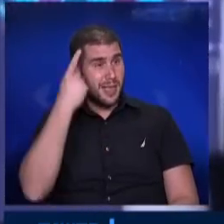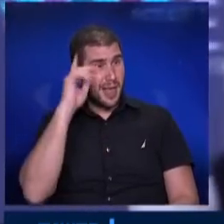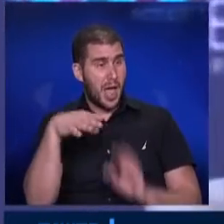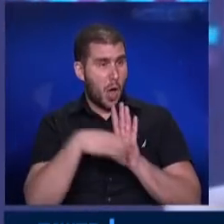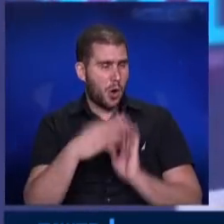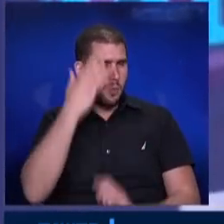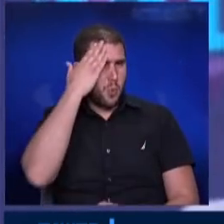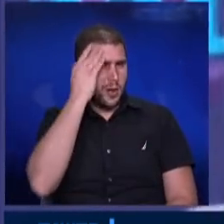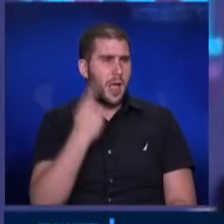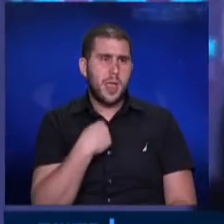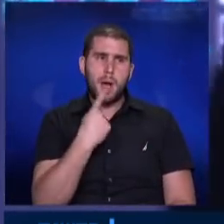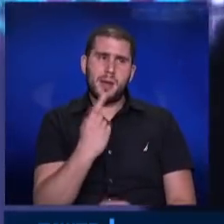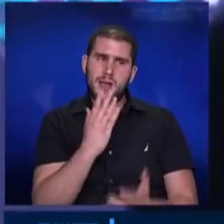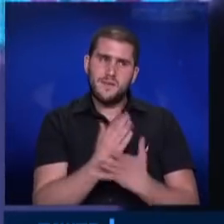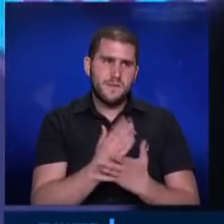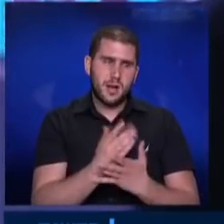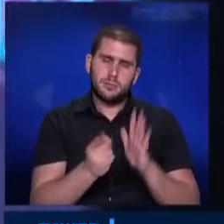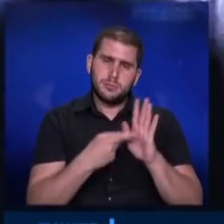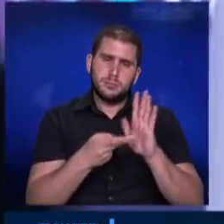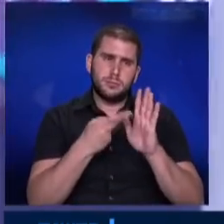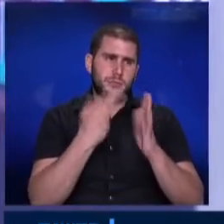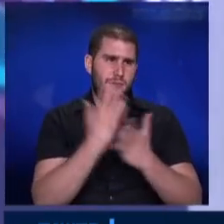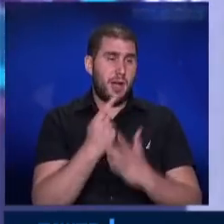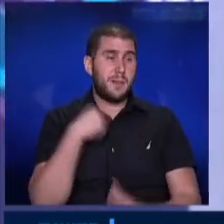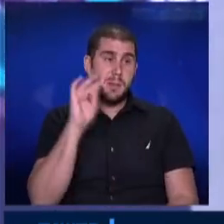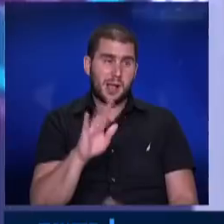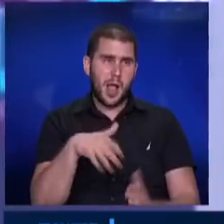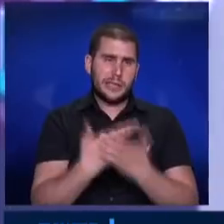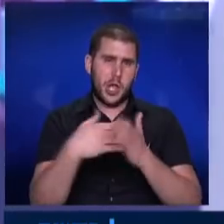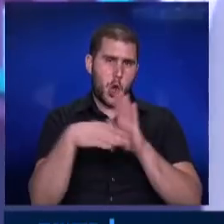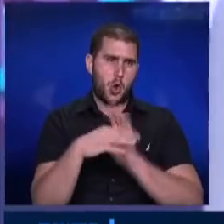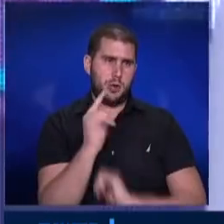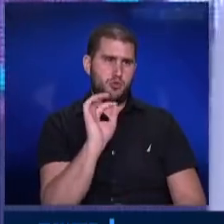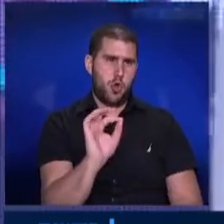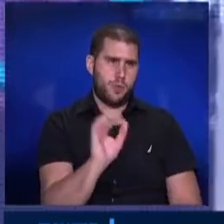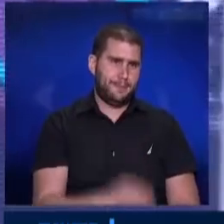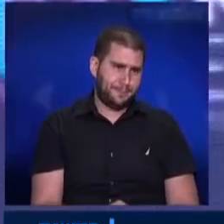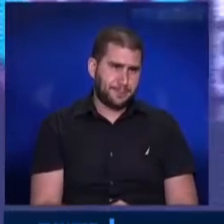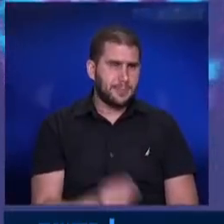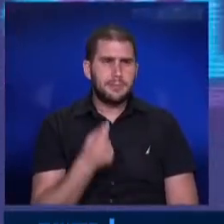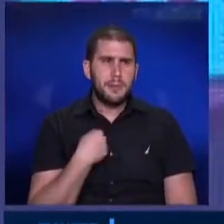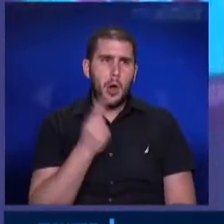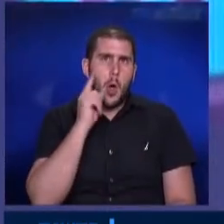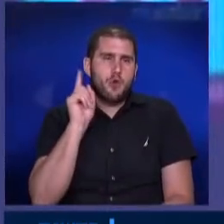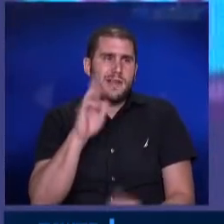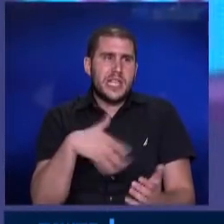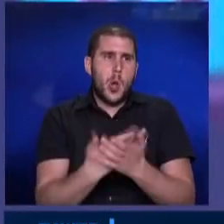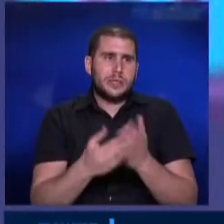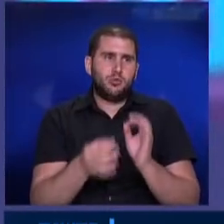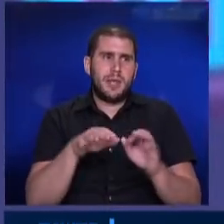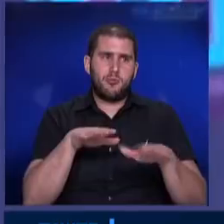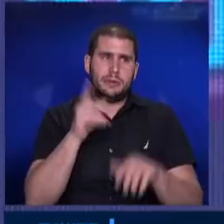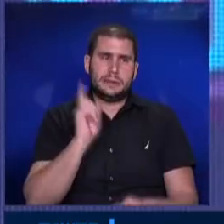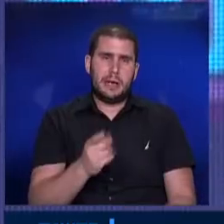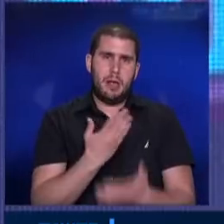ידועה. אני אמרתי אותה אין ספור פעמים. אני מתנגדת להצעת החוק הזו. אני לא חושבת שיועץ משפטי לממשלה